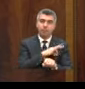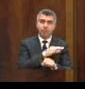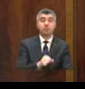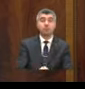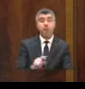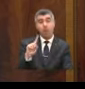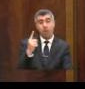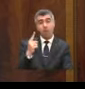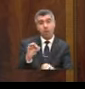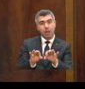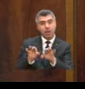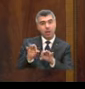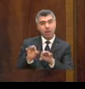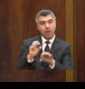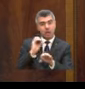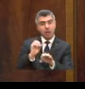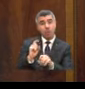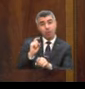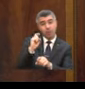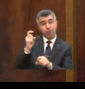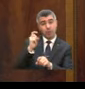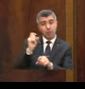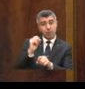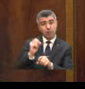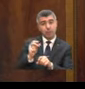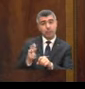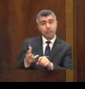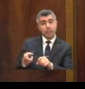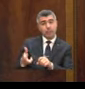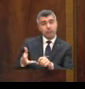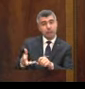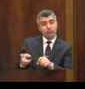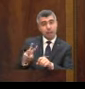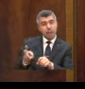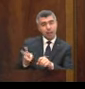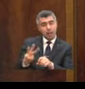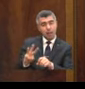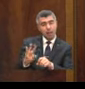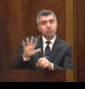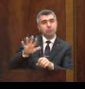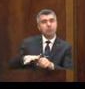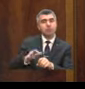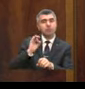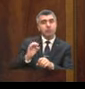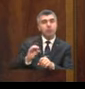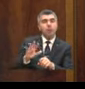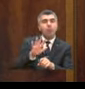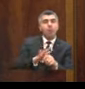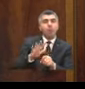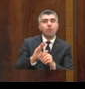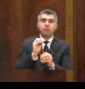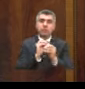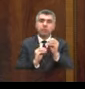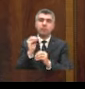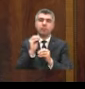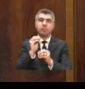الاول هو انه الحد الادنى للاجور غادي يطلع 3500 درهم صافيه، وهذا الشيء باش نحسنوا